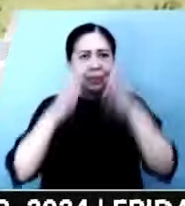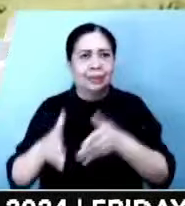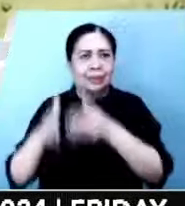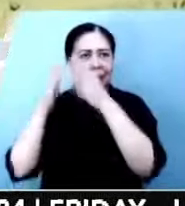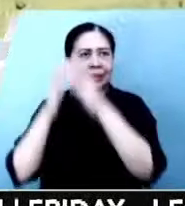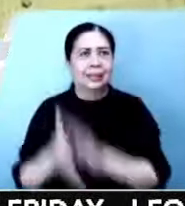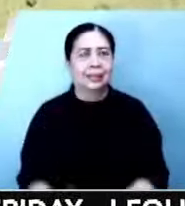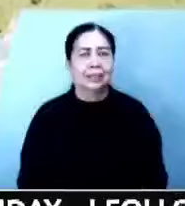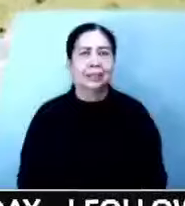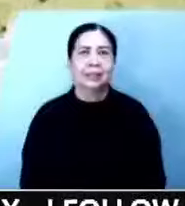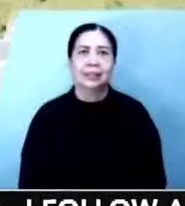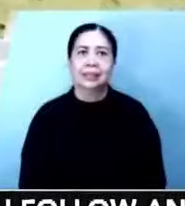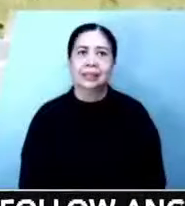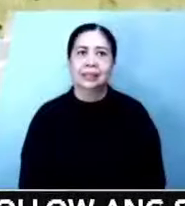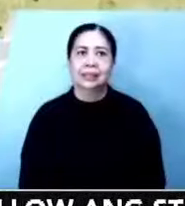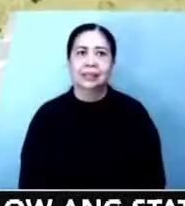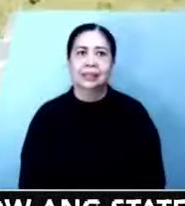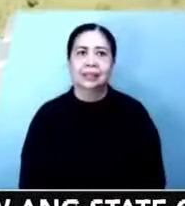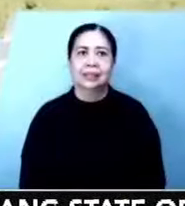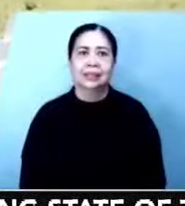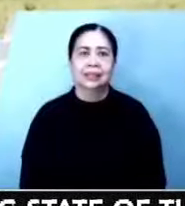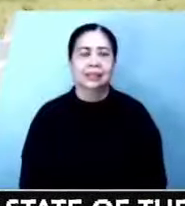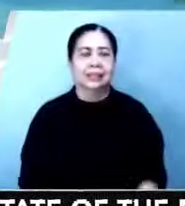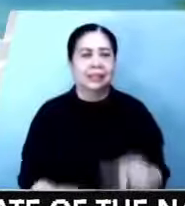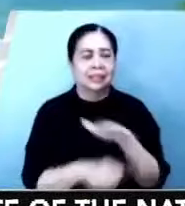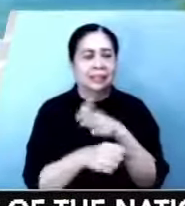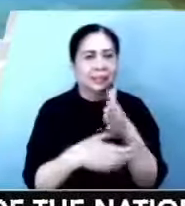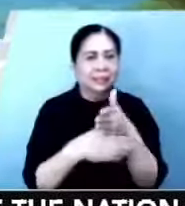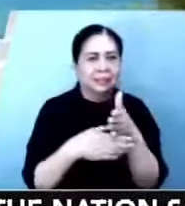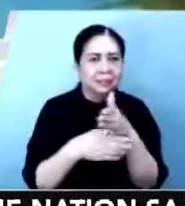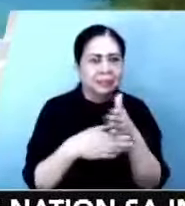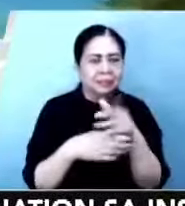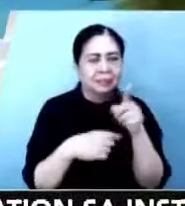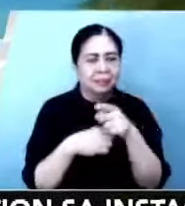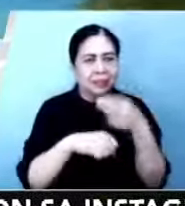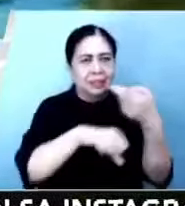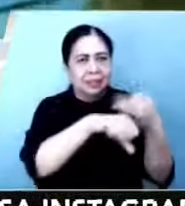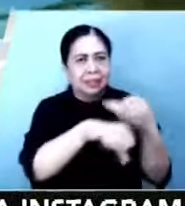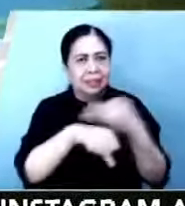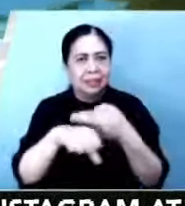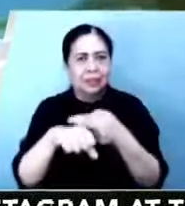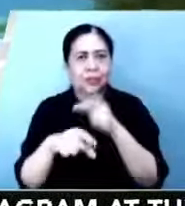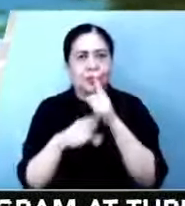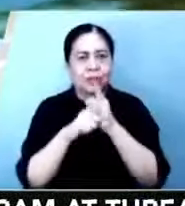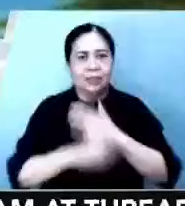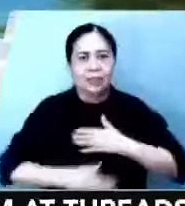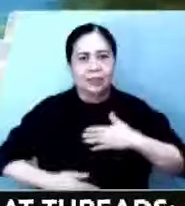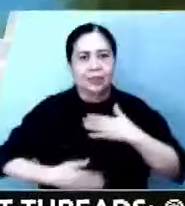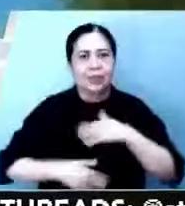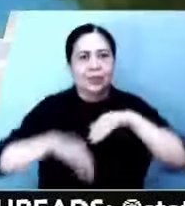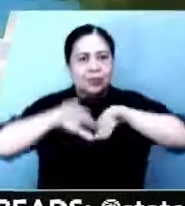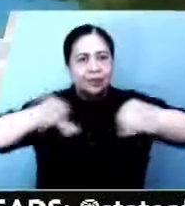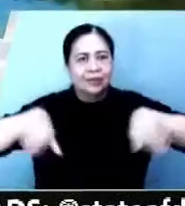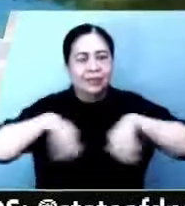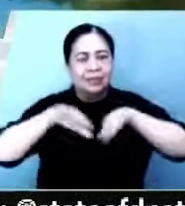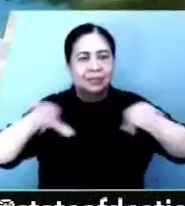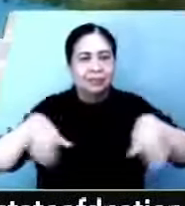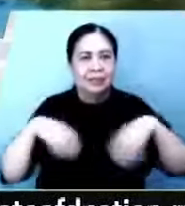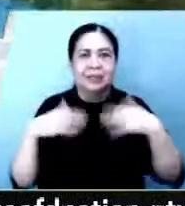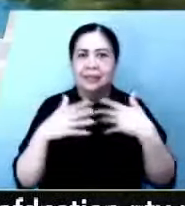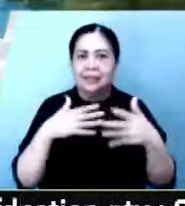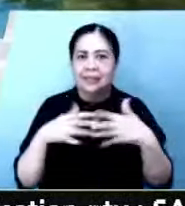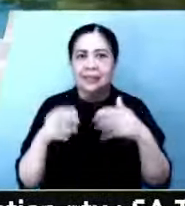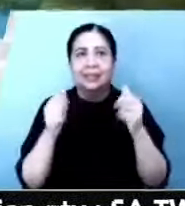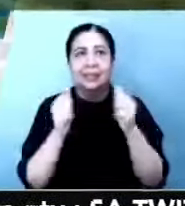May parang pool na nabuo sa pagitan ng mga bato kaya tiyak enjoy ang swimming kahit kasama pa ang